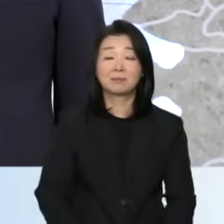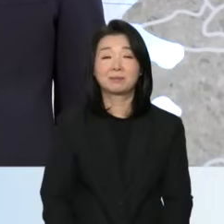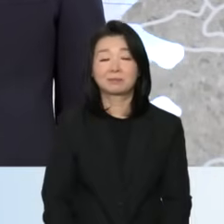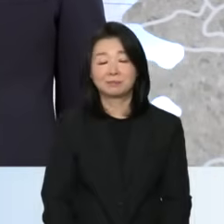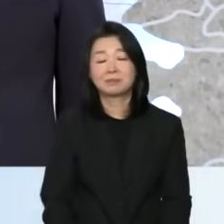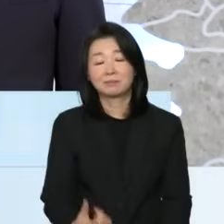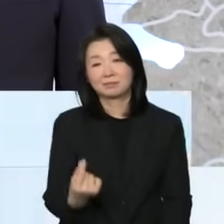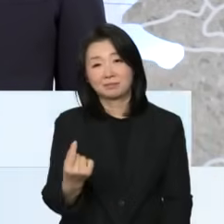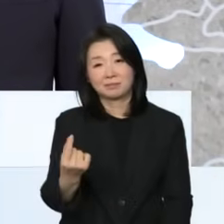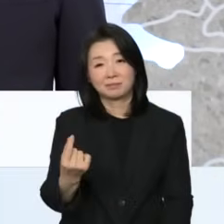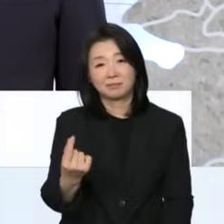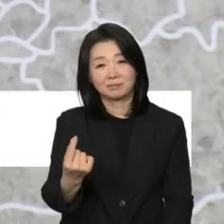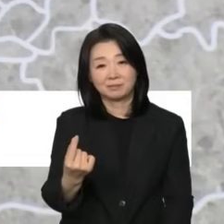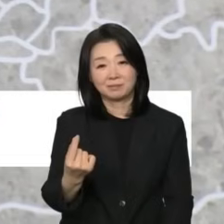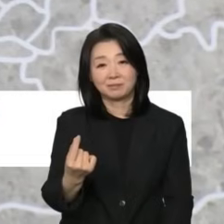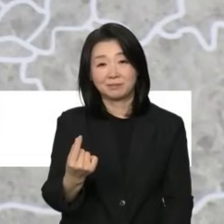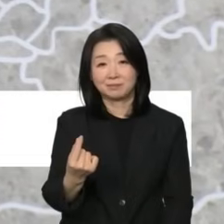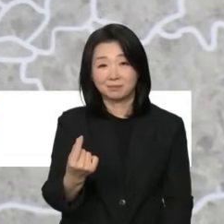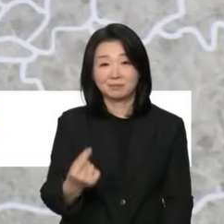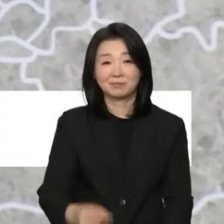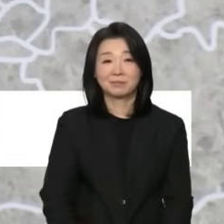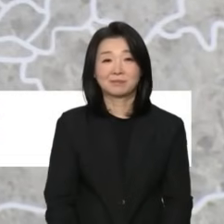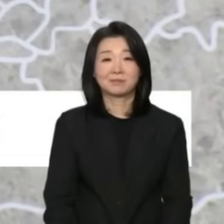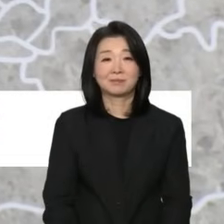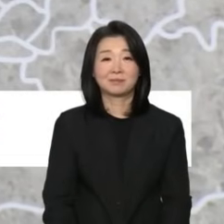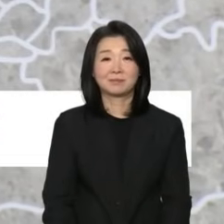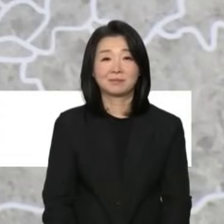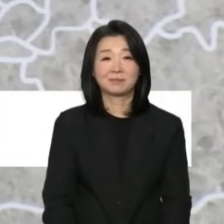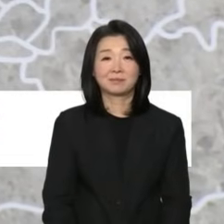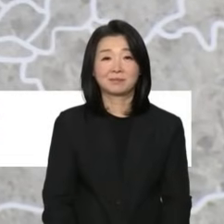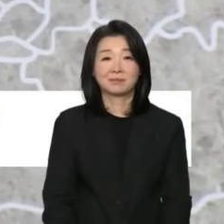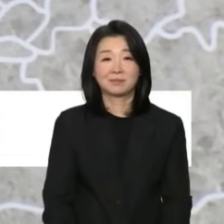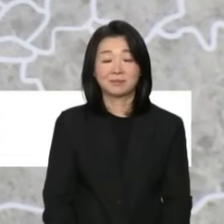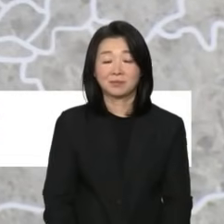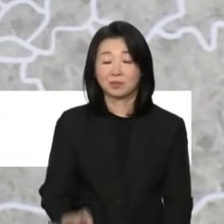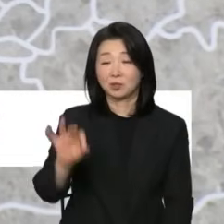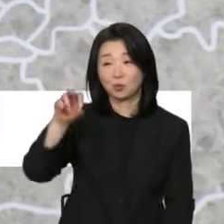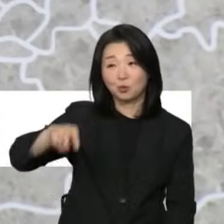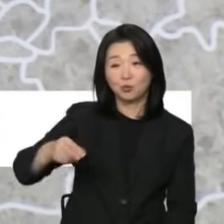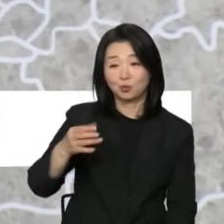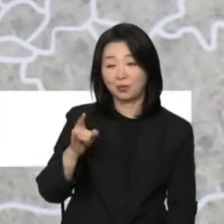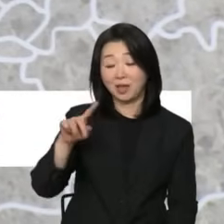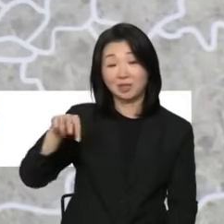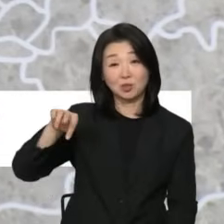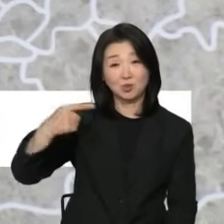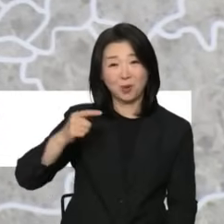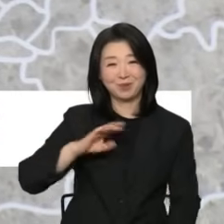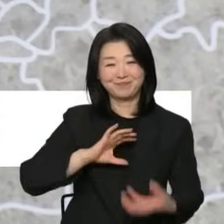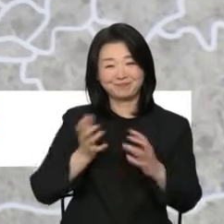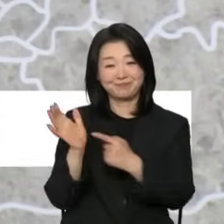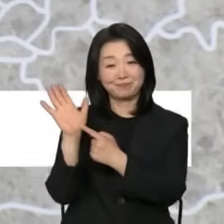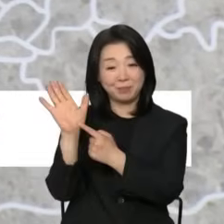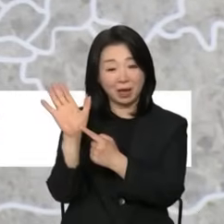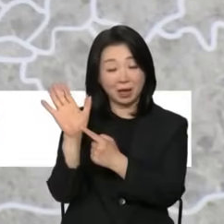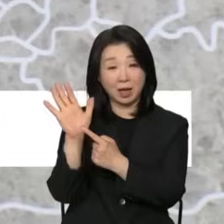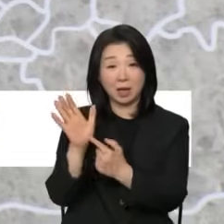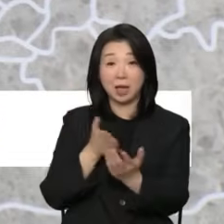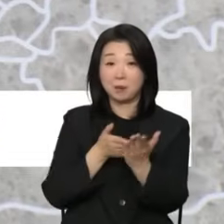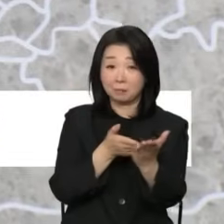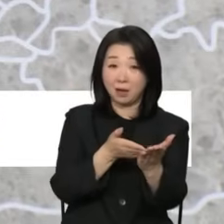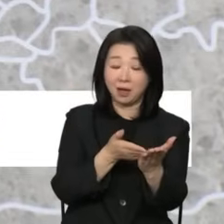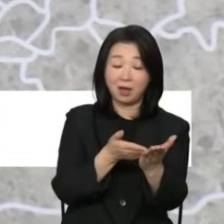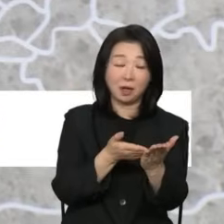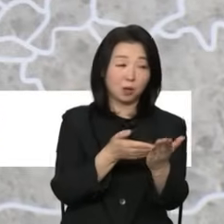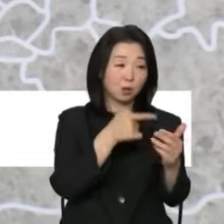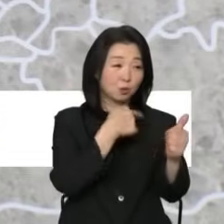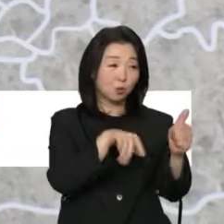그렇습니다. 제가 모두에 말씀드렸듯이 이 유네스코는 이제 담론을 제시했고 그 교육 현장에서